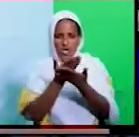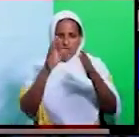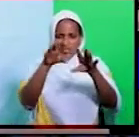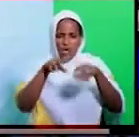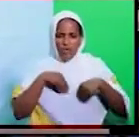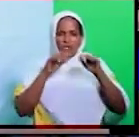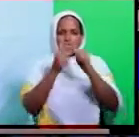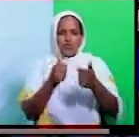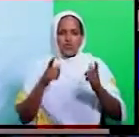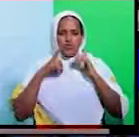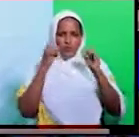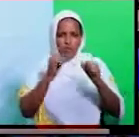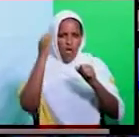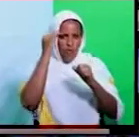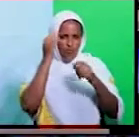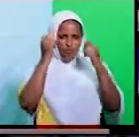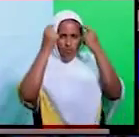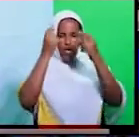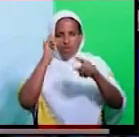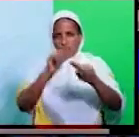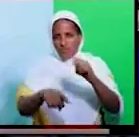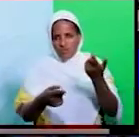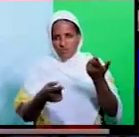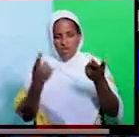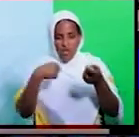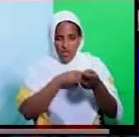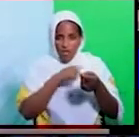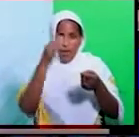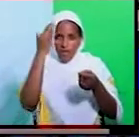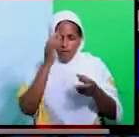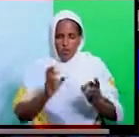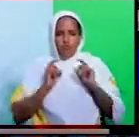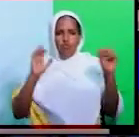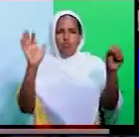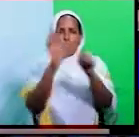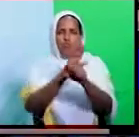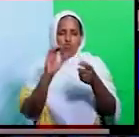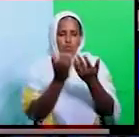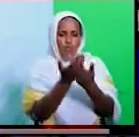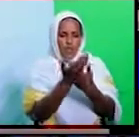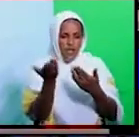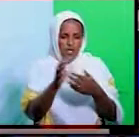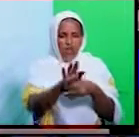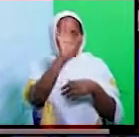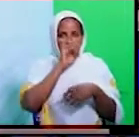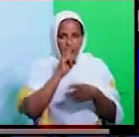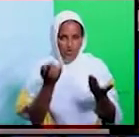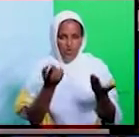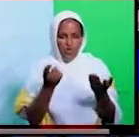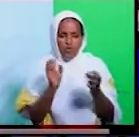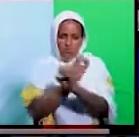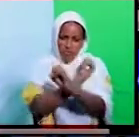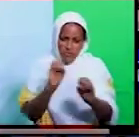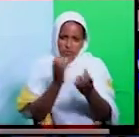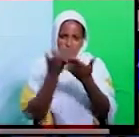እግዚአብሔርም ሊገይ ስለሚችል በአንድ አገር አንድ እጅግ በጣም የተማረ ሊቀ ጳጳስ ነበር ይባላል በጣም የተማረ በጣም ሰባኪ ብዙ